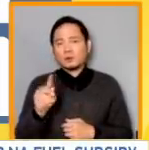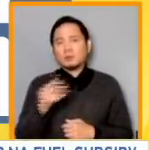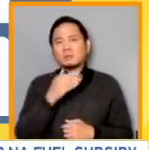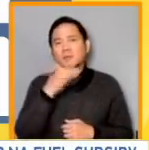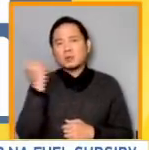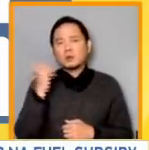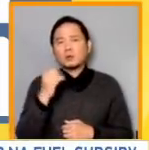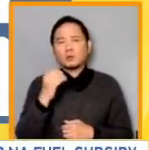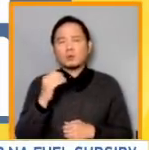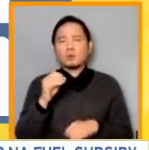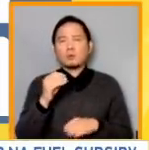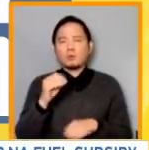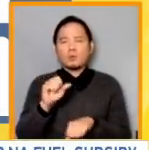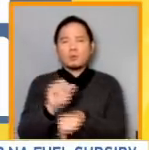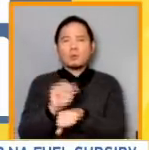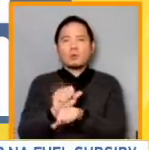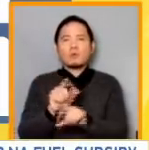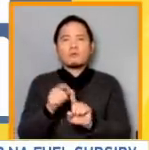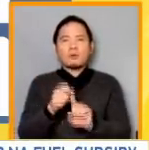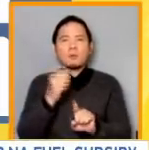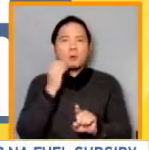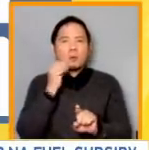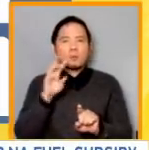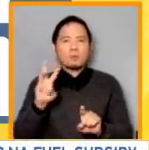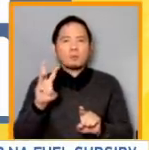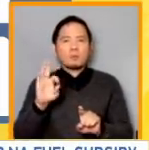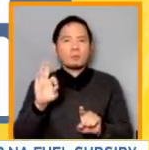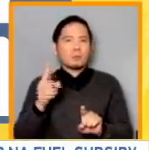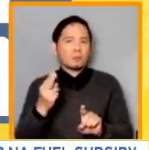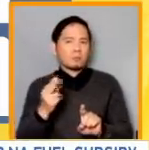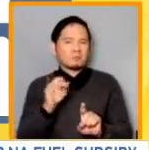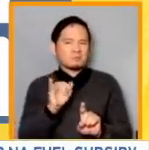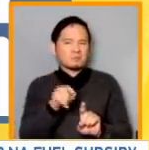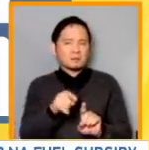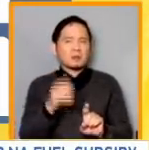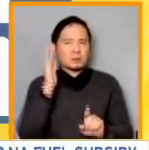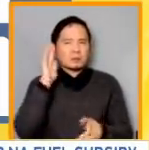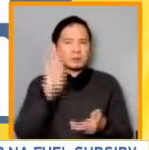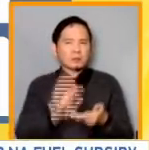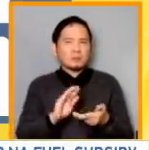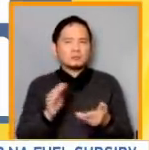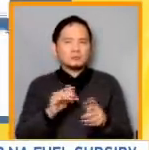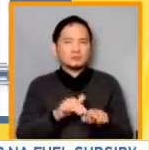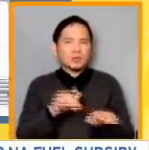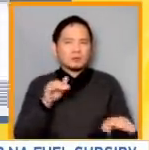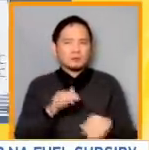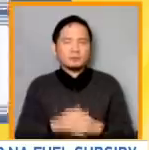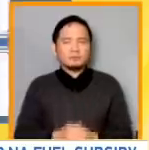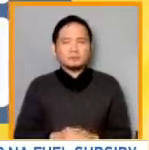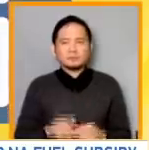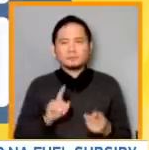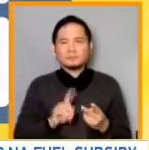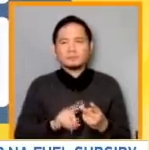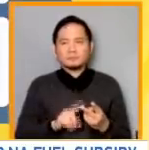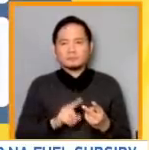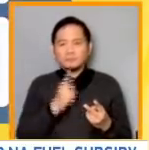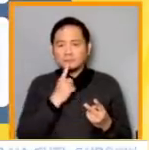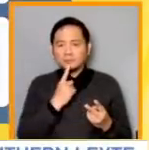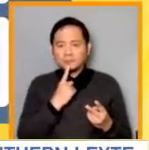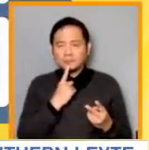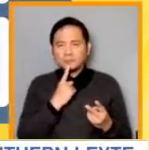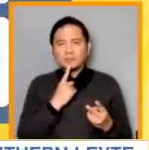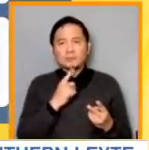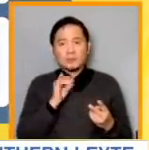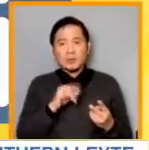at online classes dahil mas nakita raw dito na nabawasan ang traffic. Sabi naman ni Marife Galin, di sapat ang